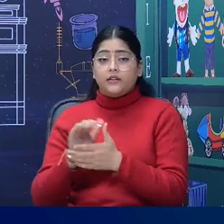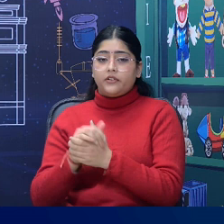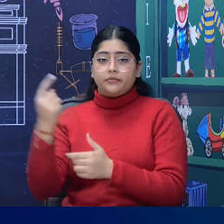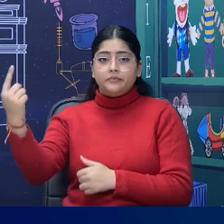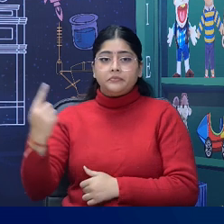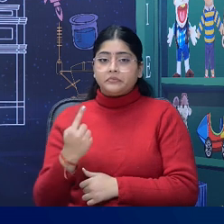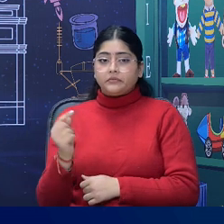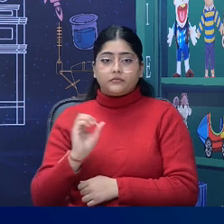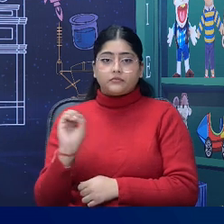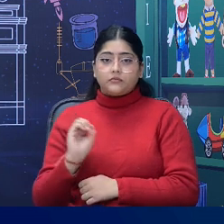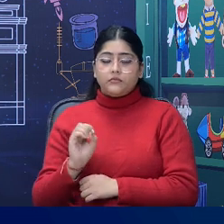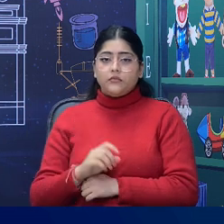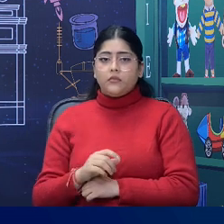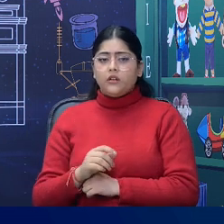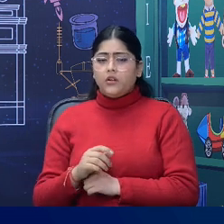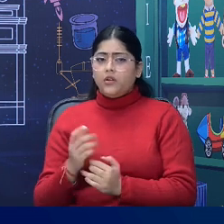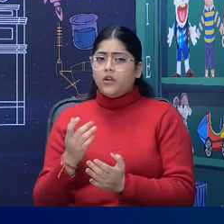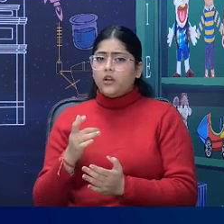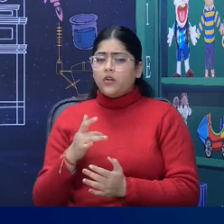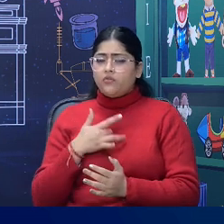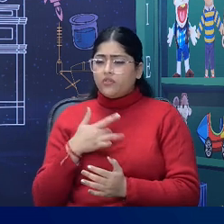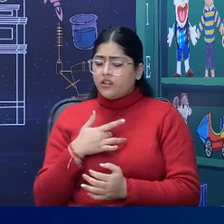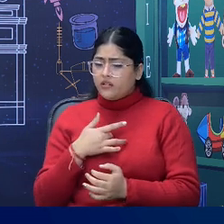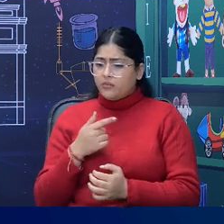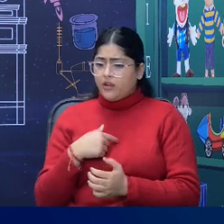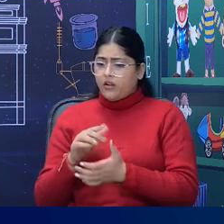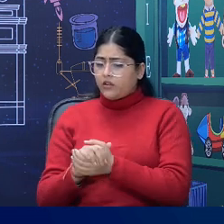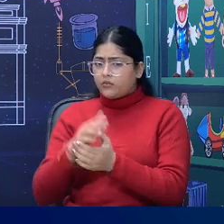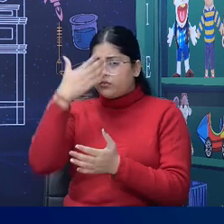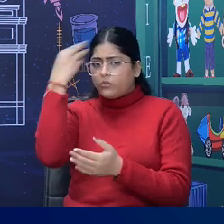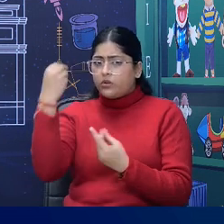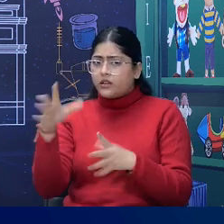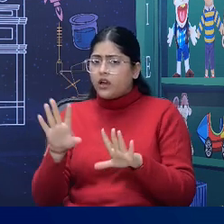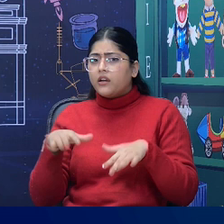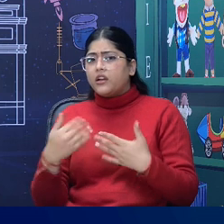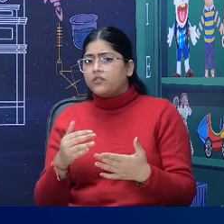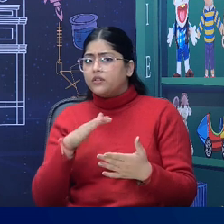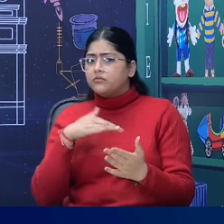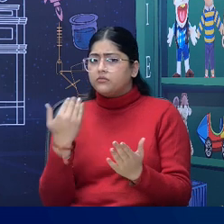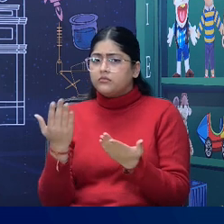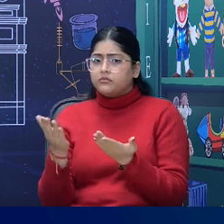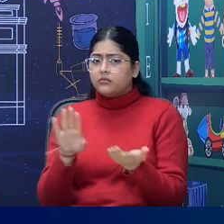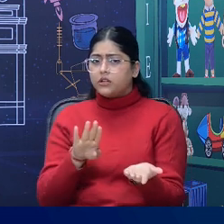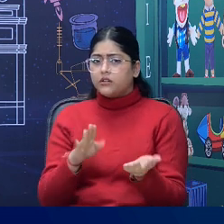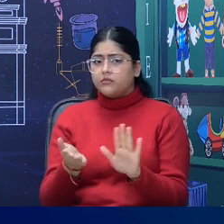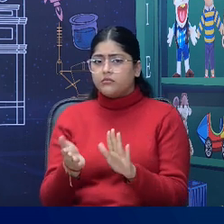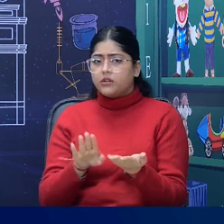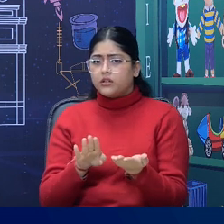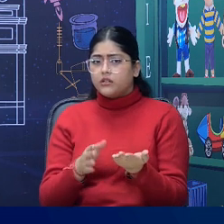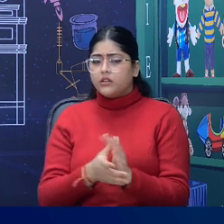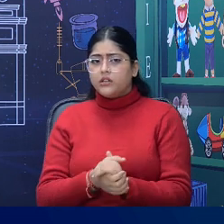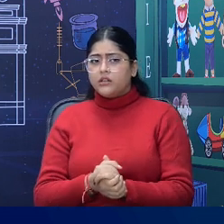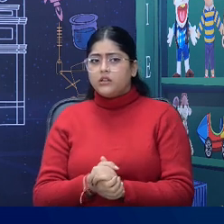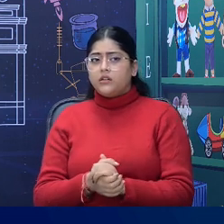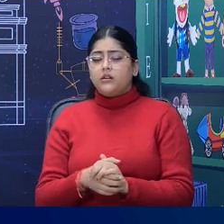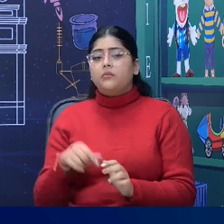सोचने लगा क्या वो भूल गया हां या व असार संसार में ही नहीं है मतलब असार मतलब जिस संसार का कोई सार ना हो मैं